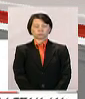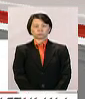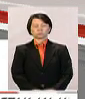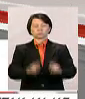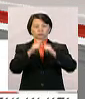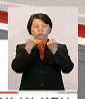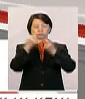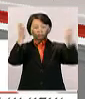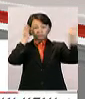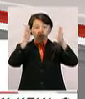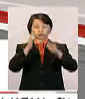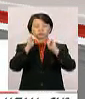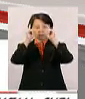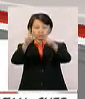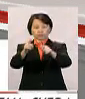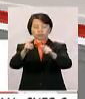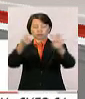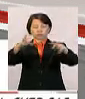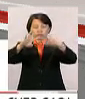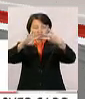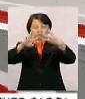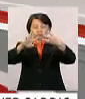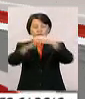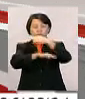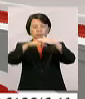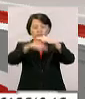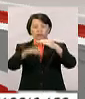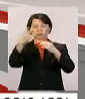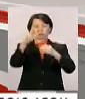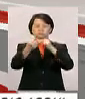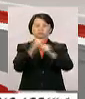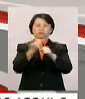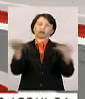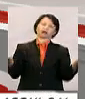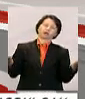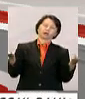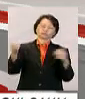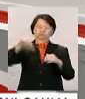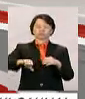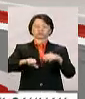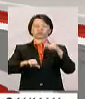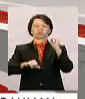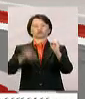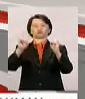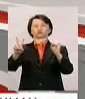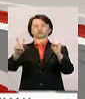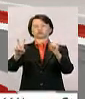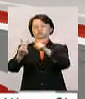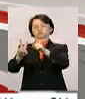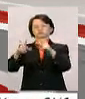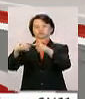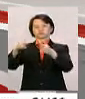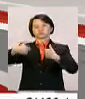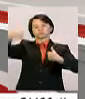Impian skuad negara untuk mara ke suku akhir kejohanan AFC bawah 16 tahun berkecai apabila tewas 0-2 di tangan Jepun